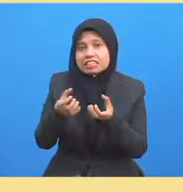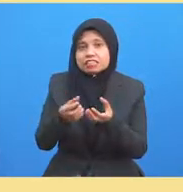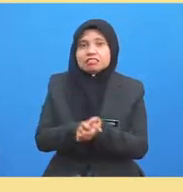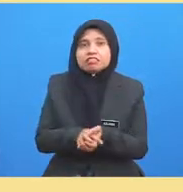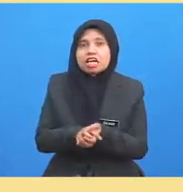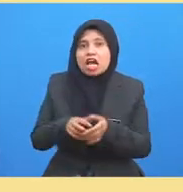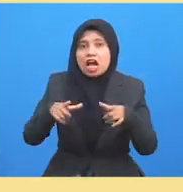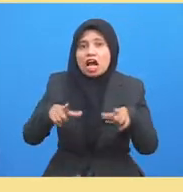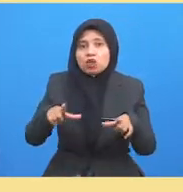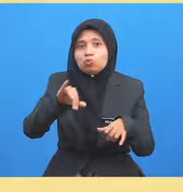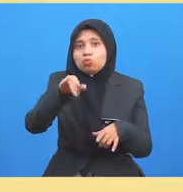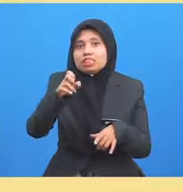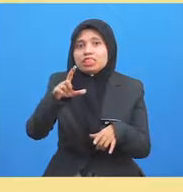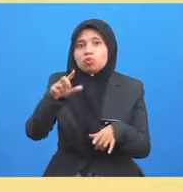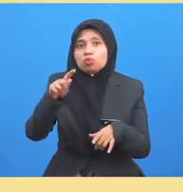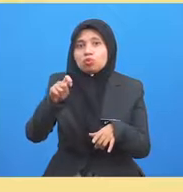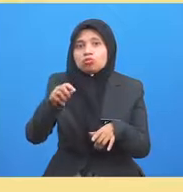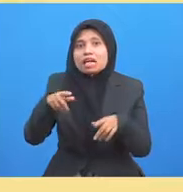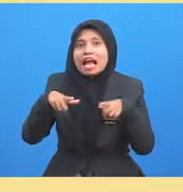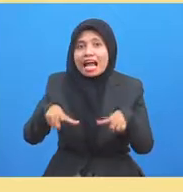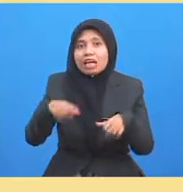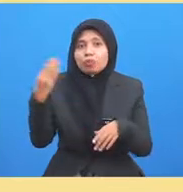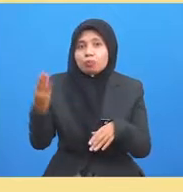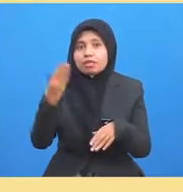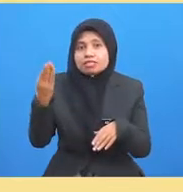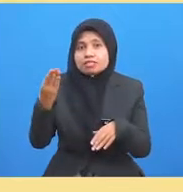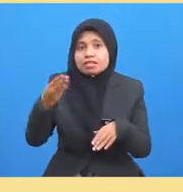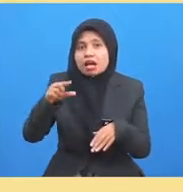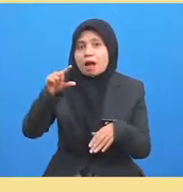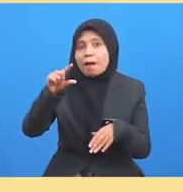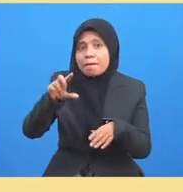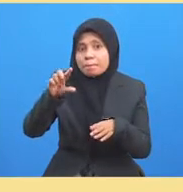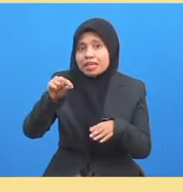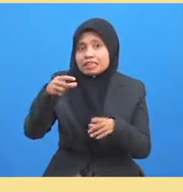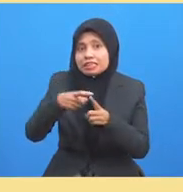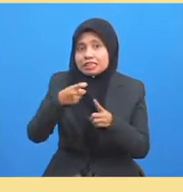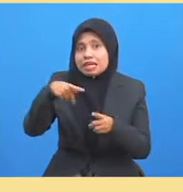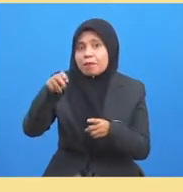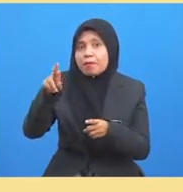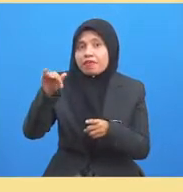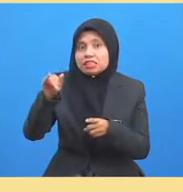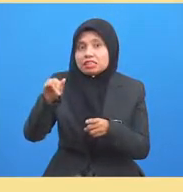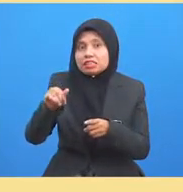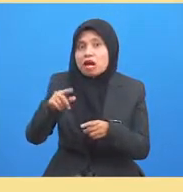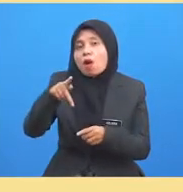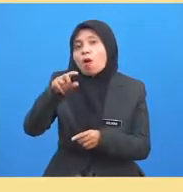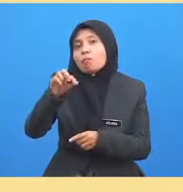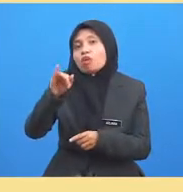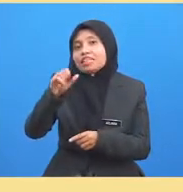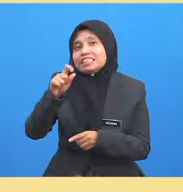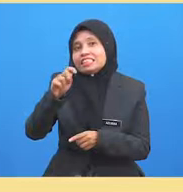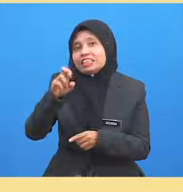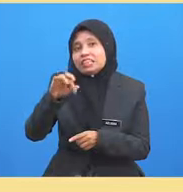barsa, plaster of Paris, polisterina, simen lembut poliputih dan